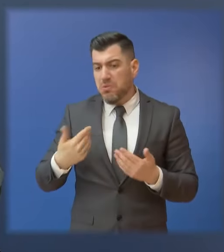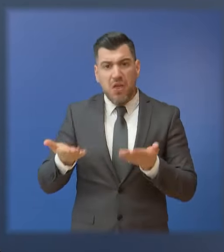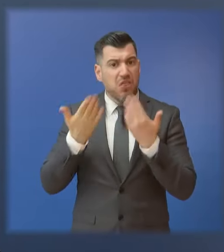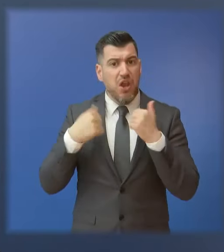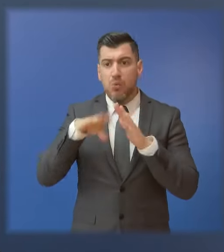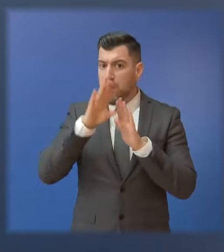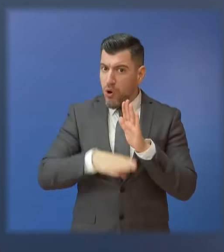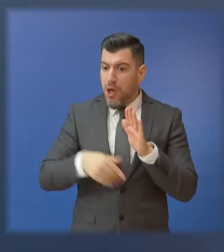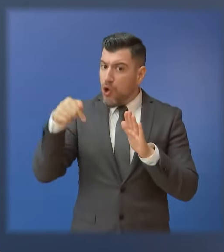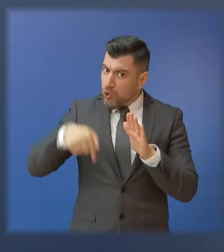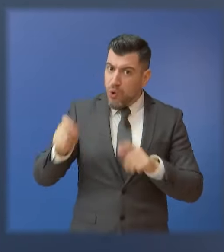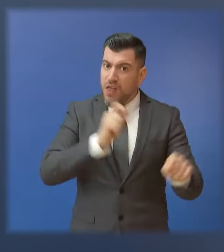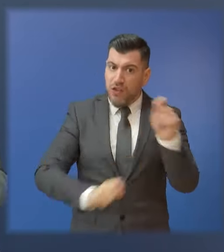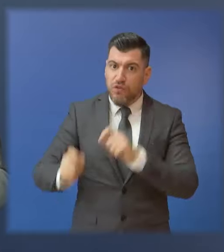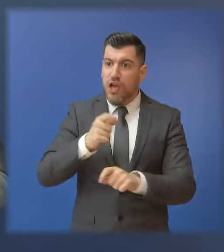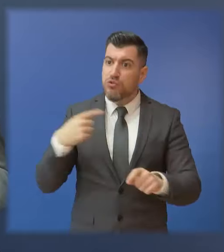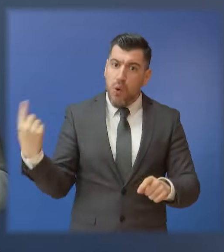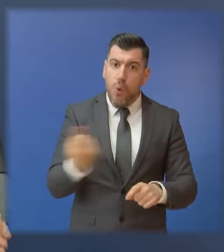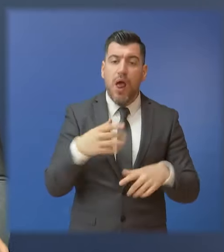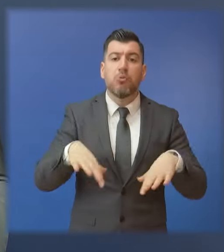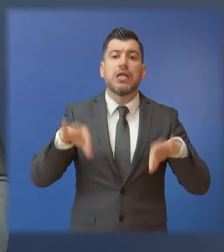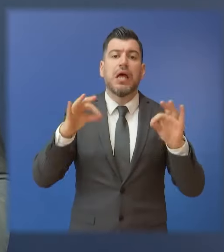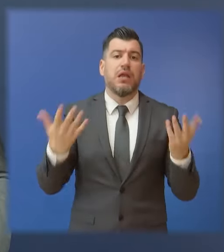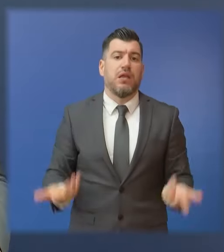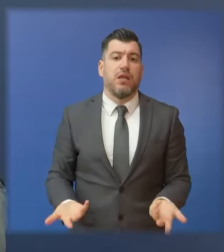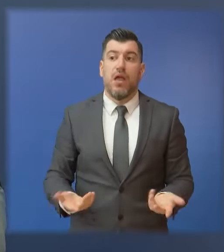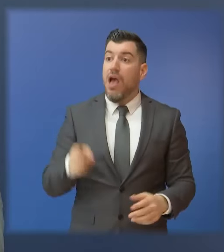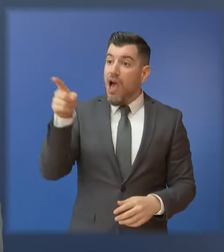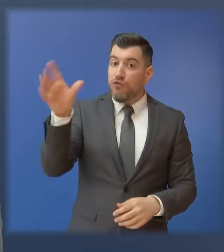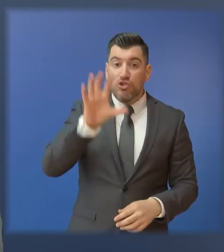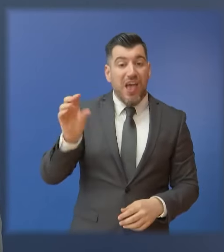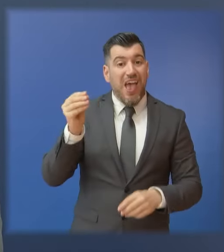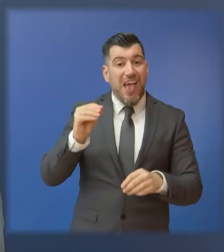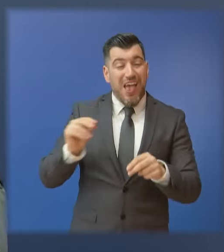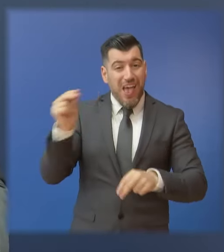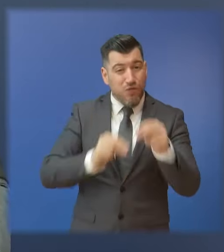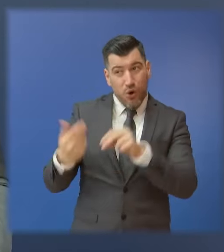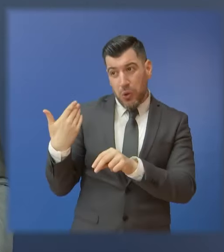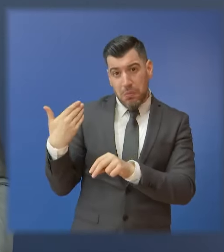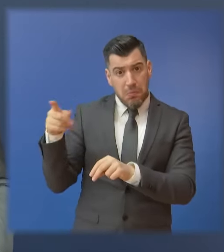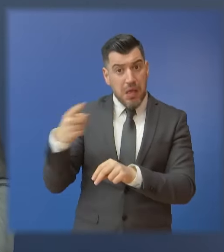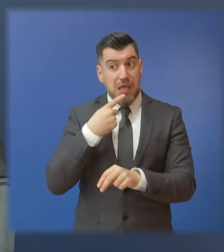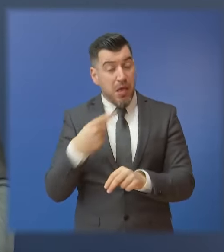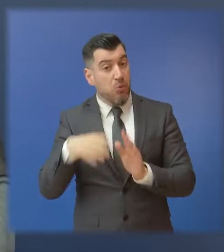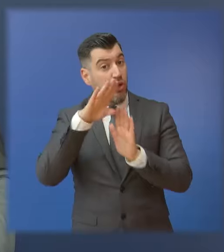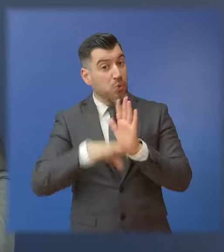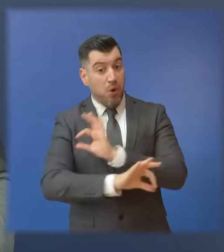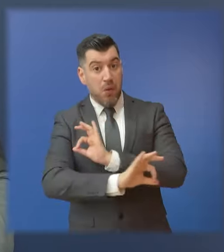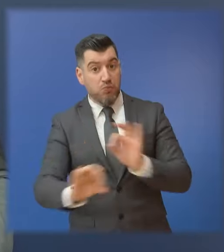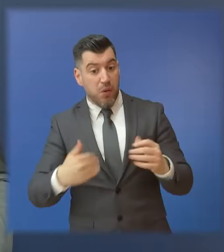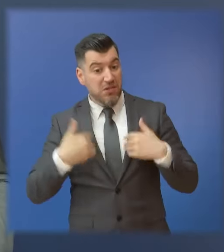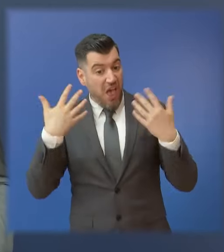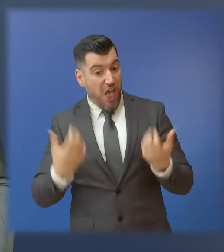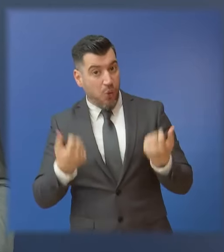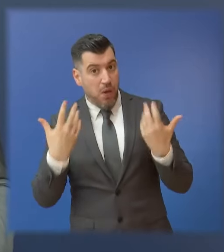ο ίδιος άνθρωπος που για πολύ μεγάλο χρονικό διάστημα ενόψη των ευρωεκλογών ε μιλούσε ε η υπερηφανευόμαστε